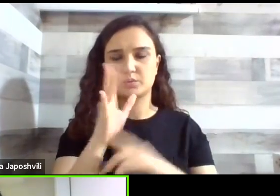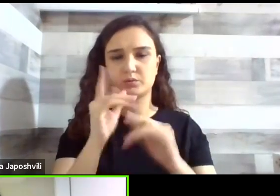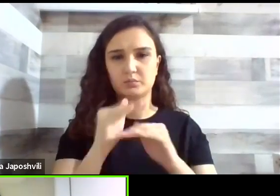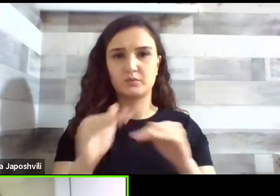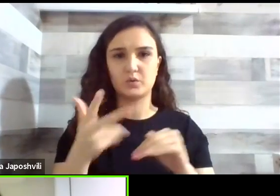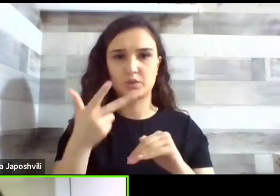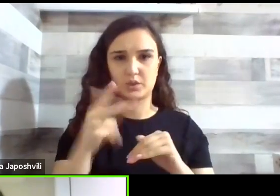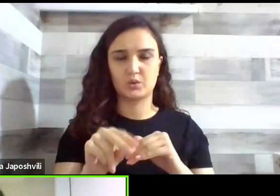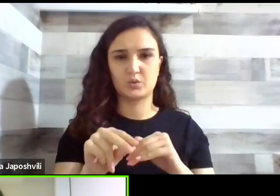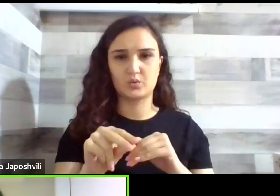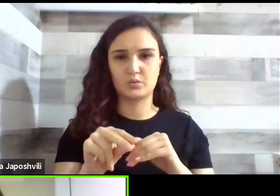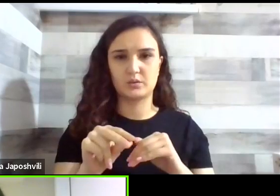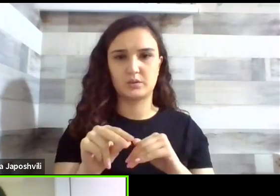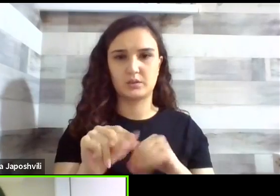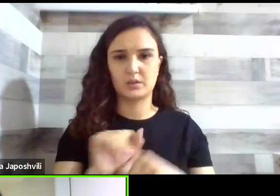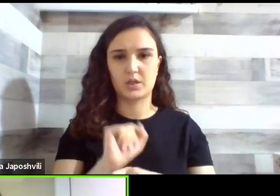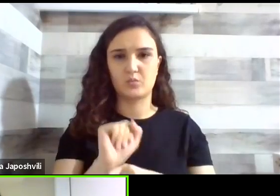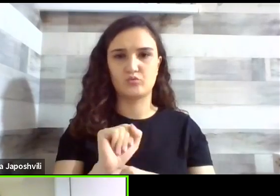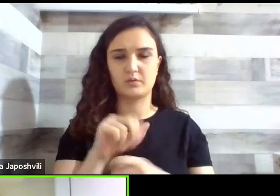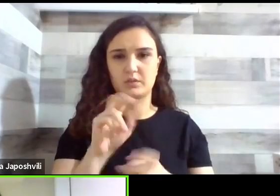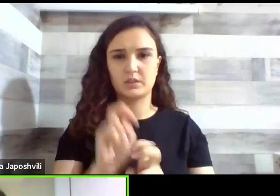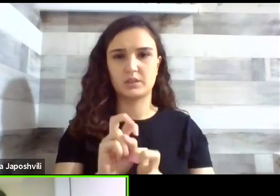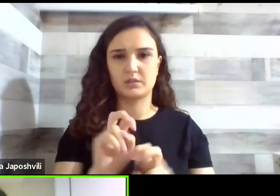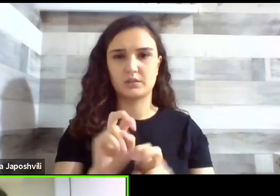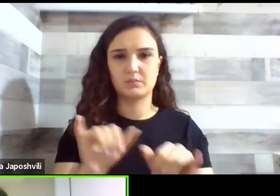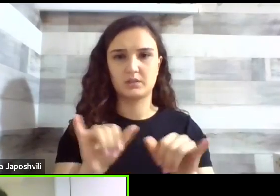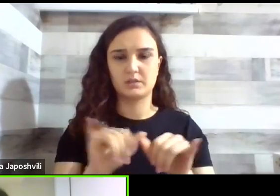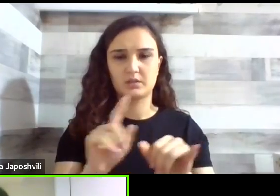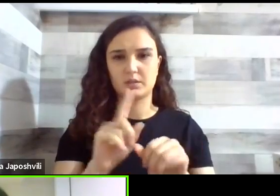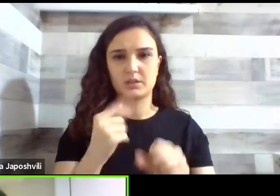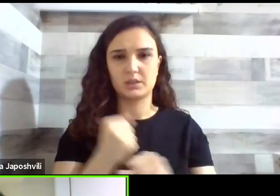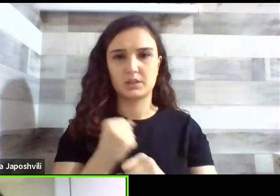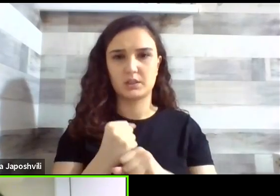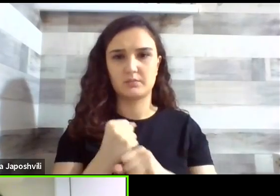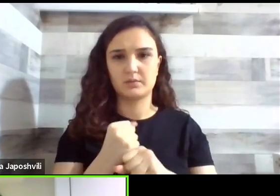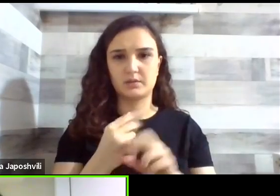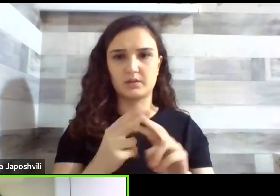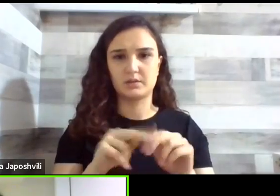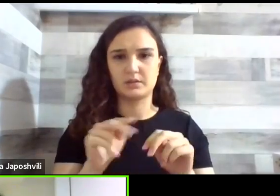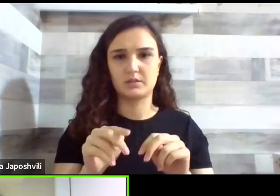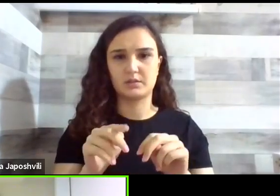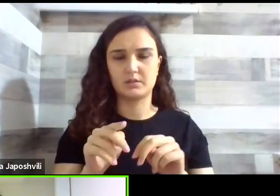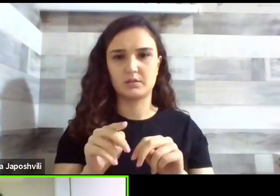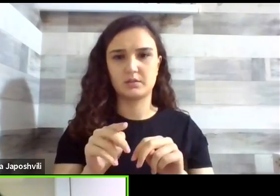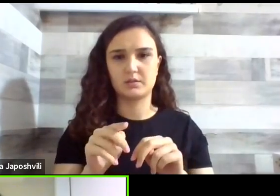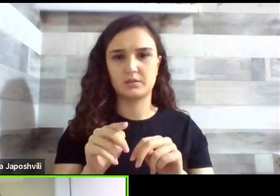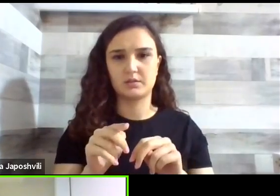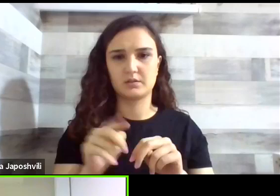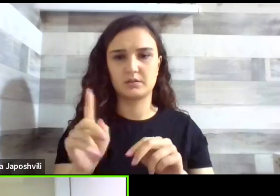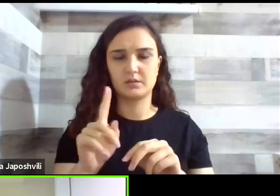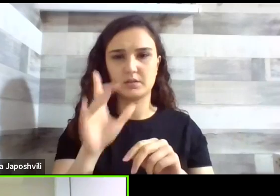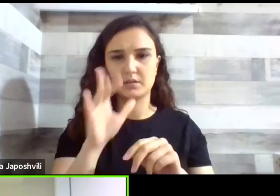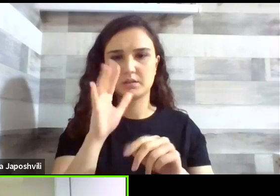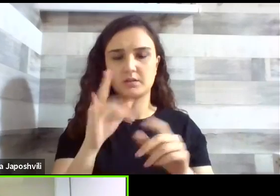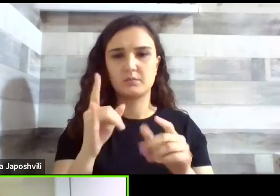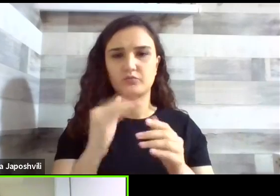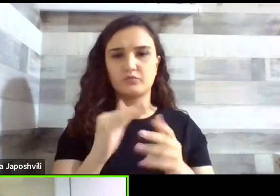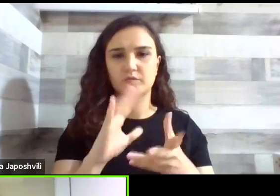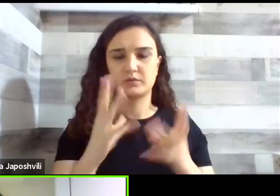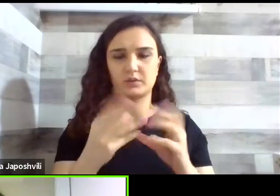წუთი გაუნძრევლოს, გეჯდეს მაგიდასთან და რაღაცას გიკეთებდეს, ხო, ეს რაღაც ასაკის ბავშვისთვის